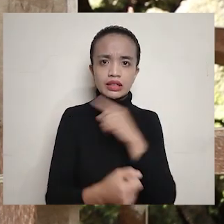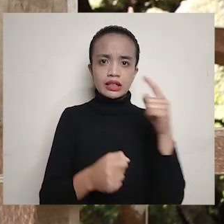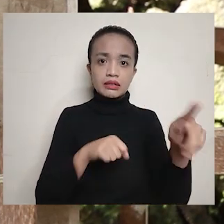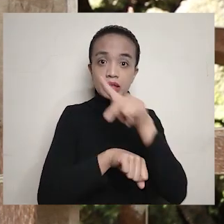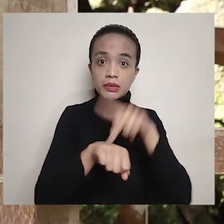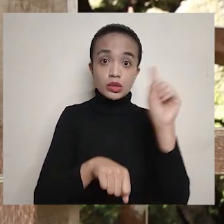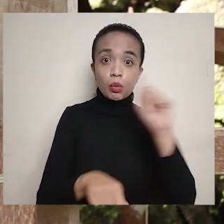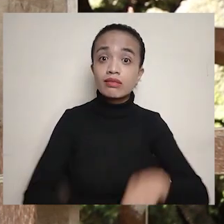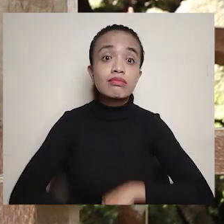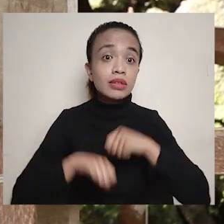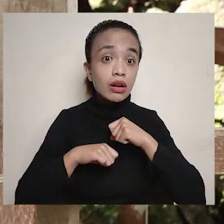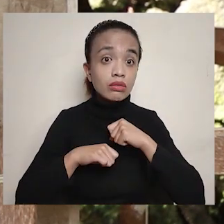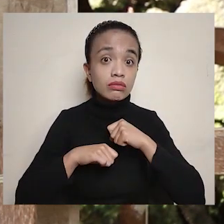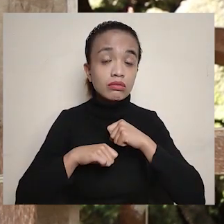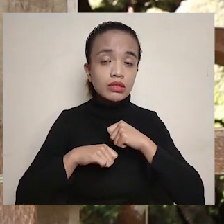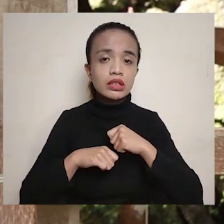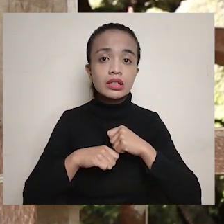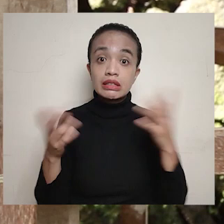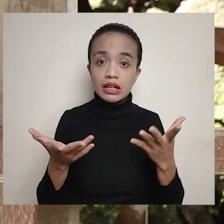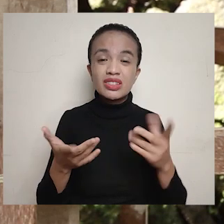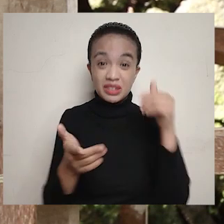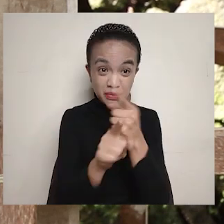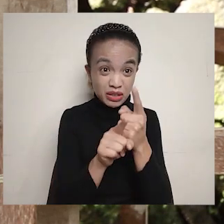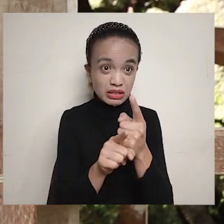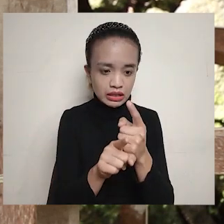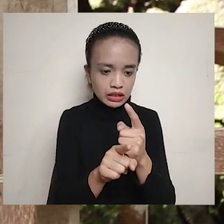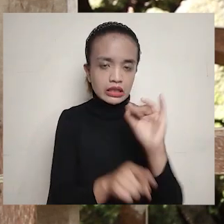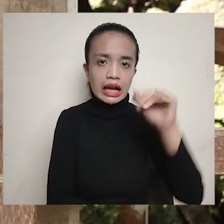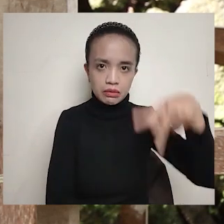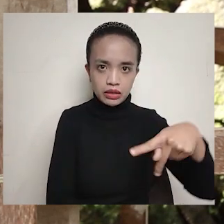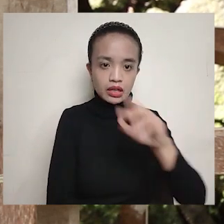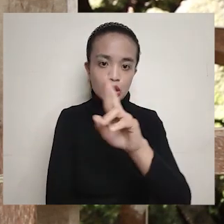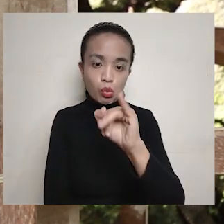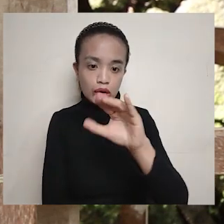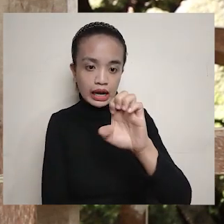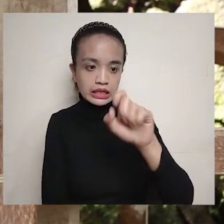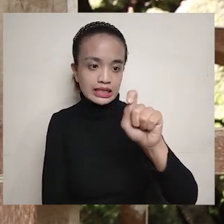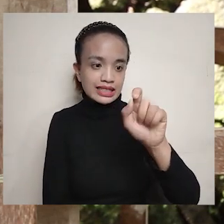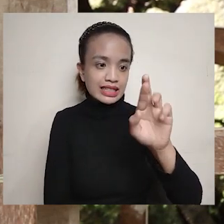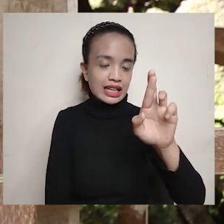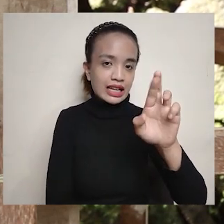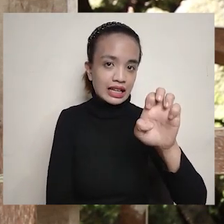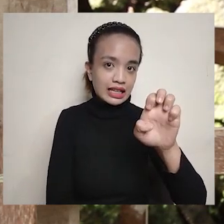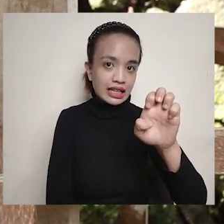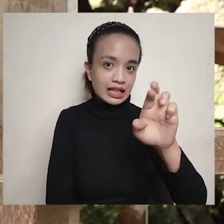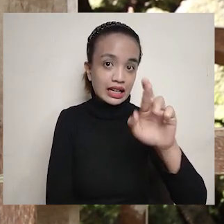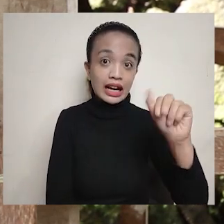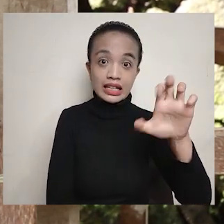Kundi ang kung ano yung nasa mga katutubo, di ba? You know, the rice terraces, ang mga traditional